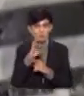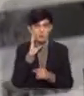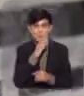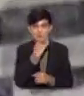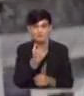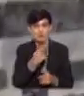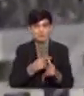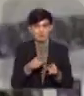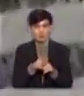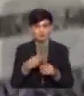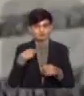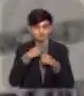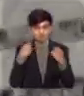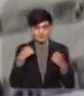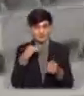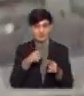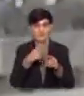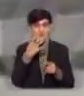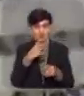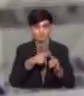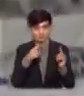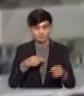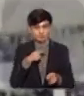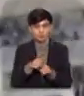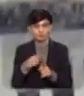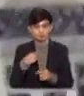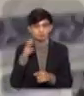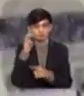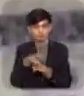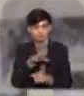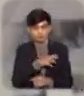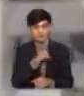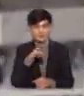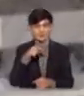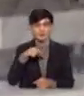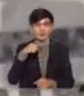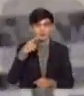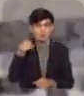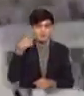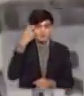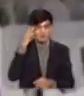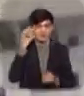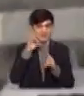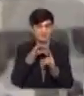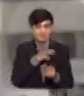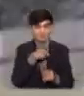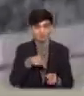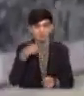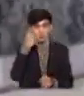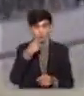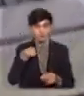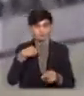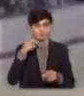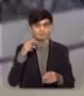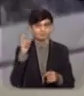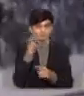қанша өртесе де, анасы қайтыс болғаннан кейінгі Талғаттың арманы тек осы жылы ғана орындалыпты. Ол биыл Меккеге анасының